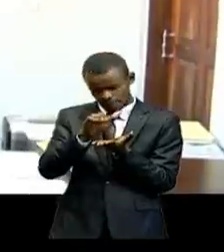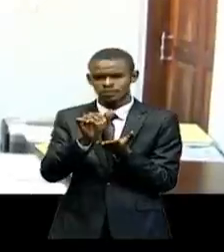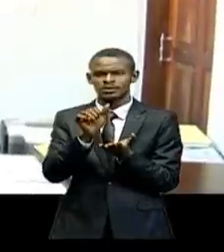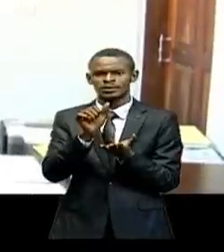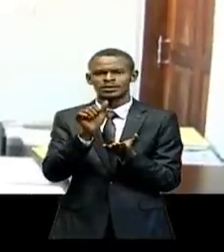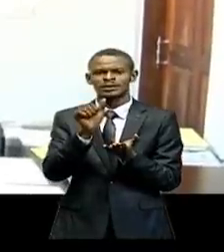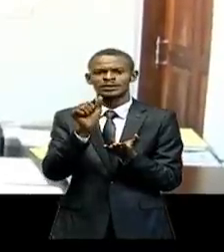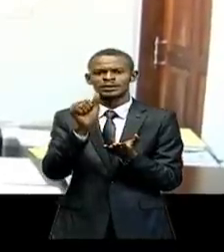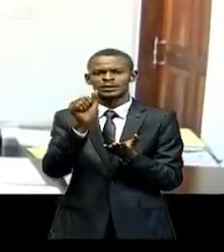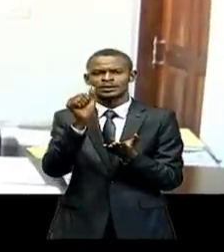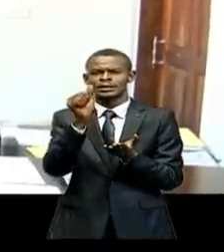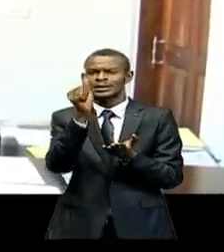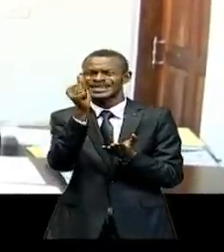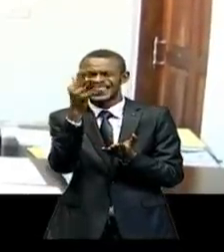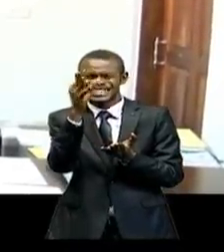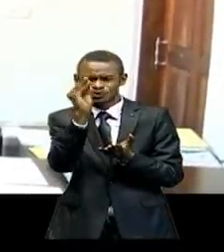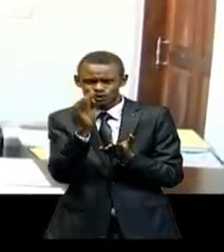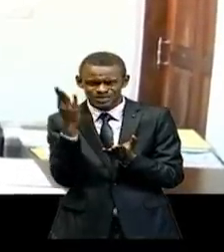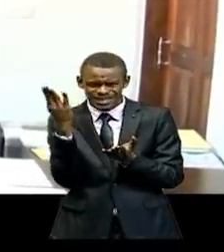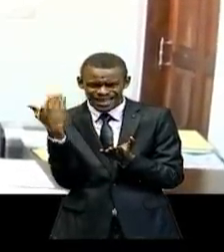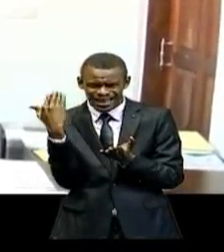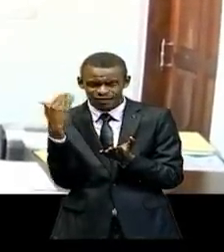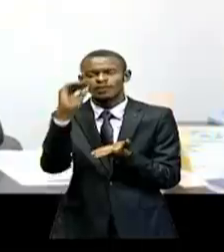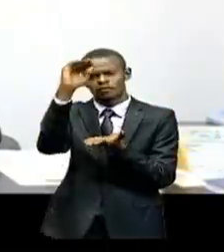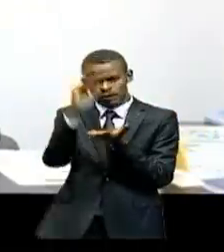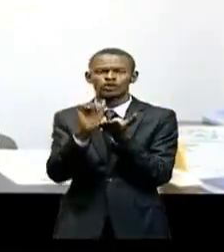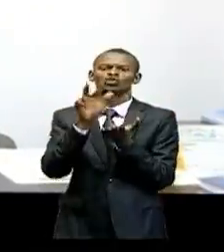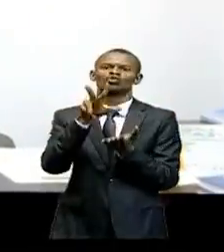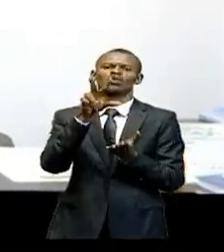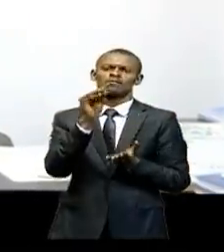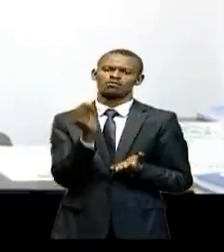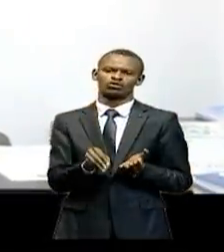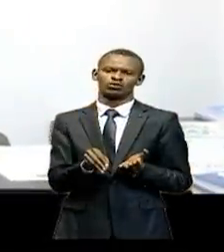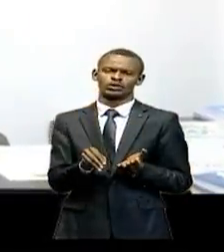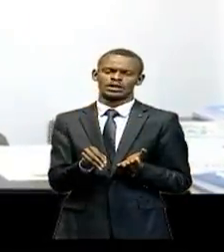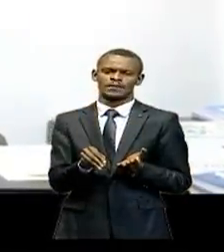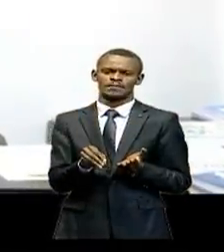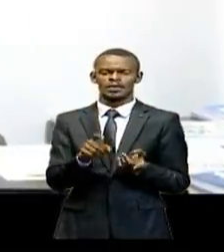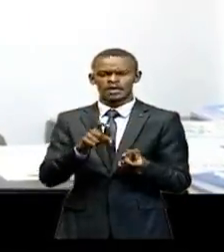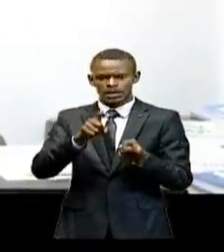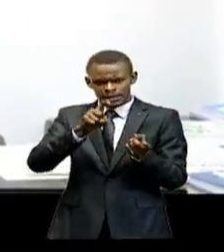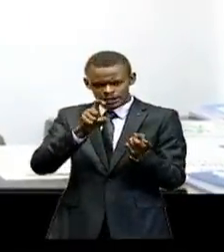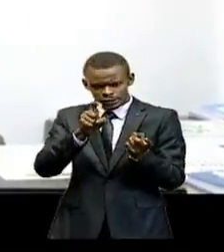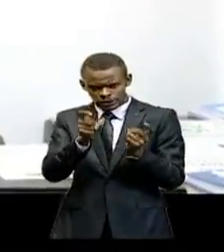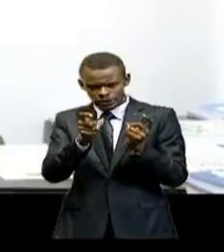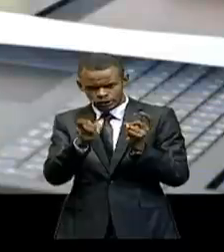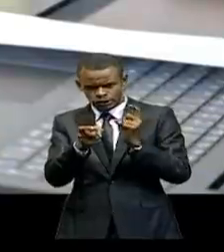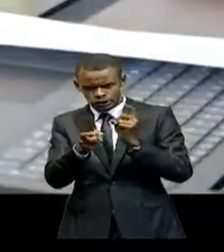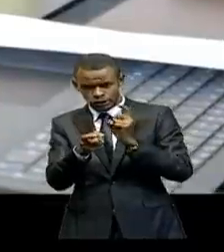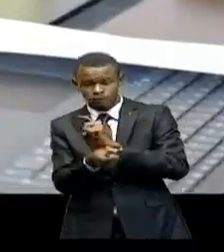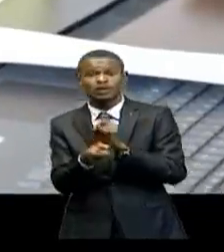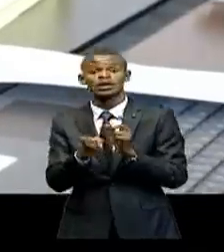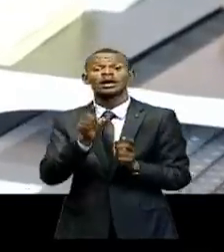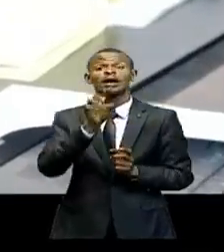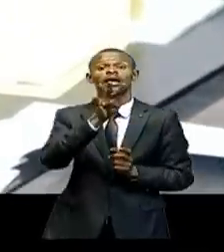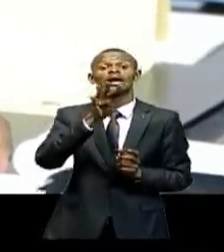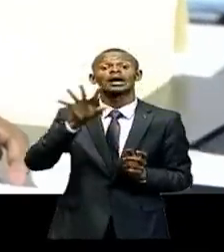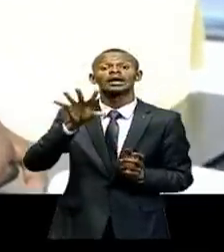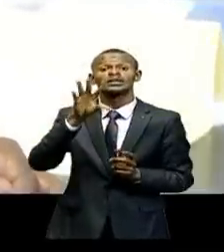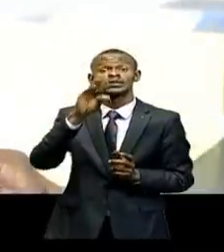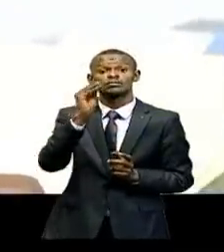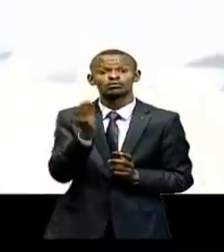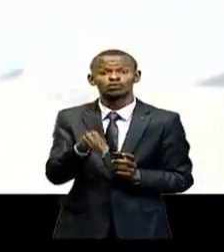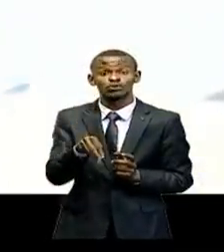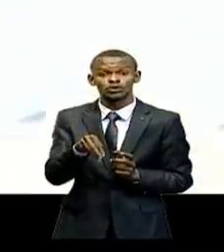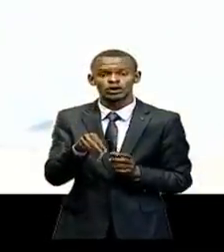primes des agents de carrière de service public de l'État. Réajustement substantiel d'environ 45% du